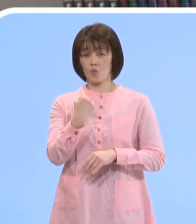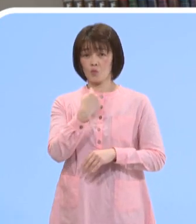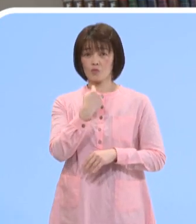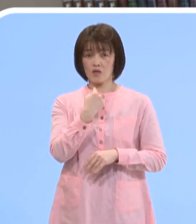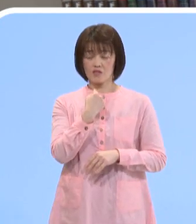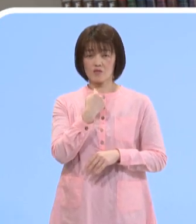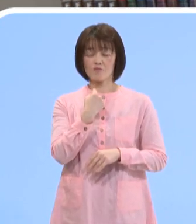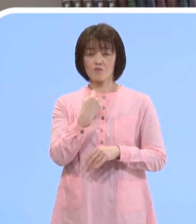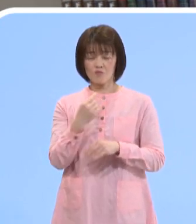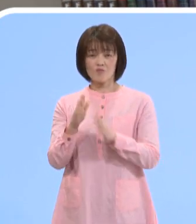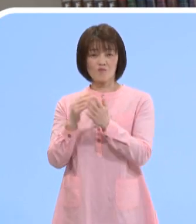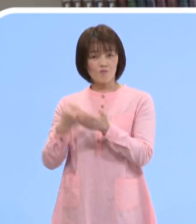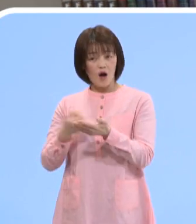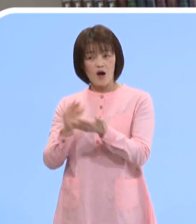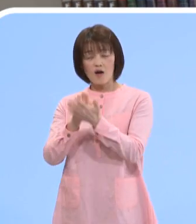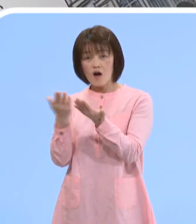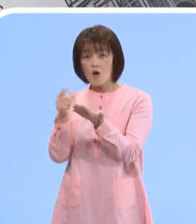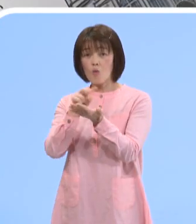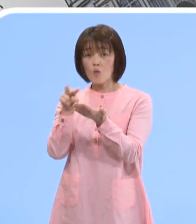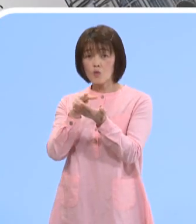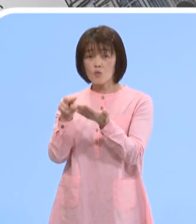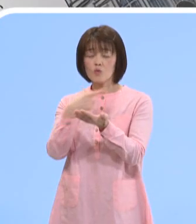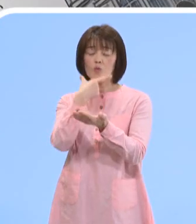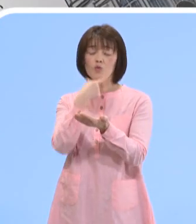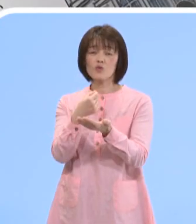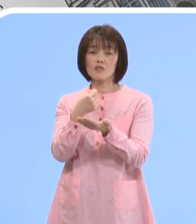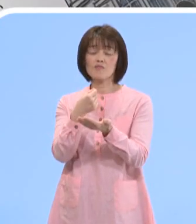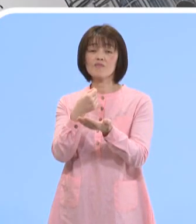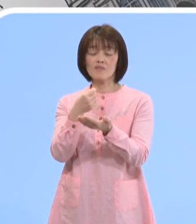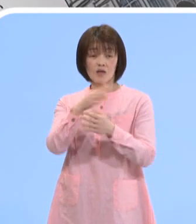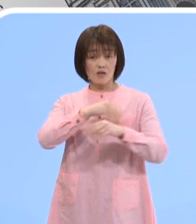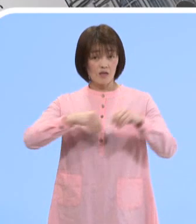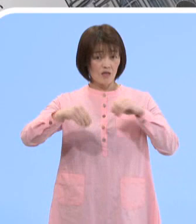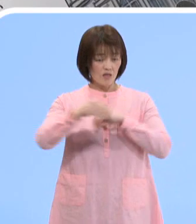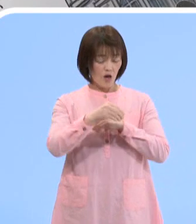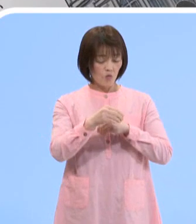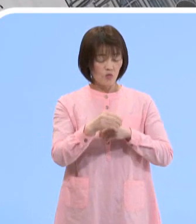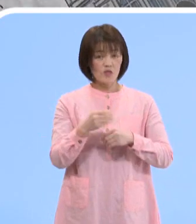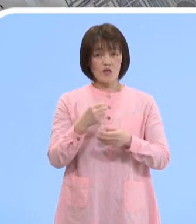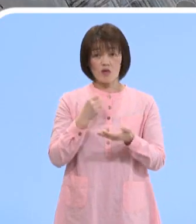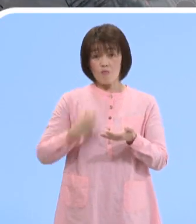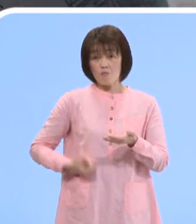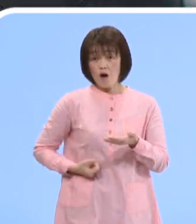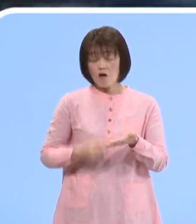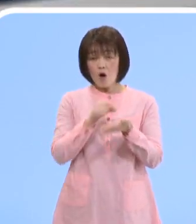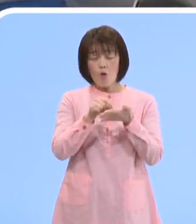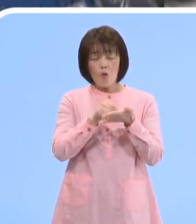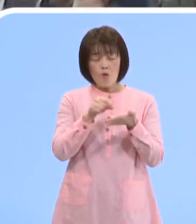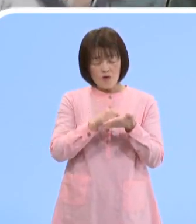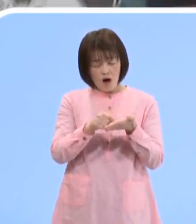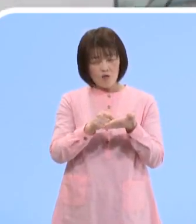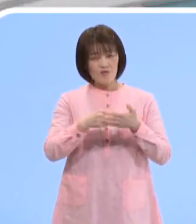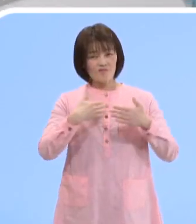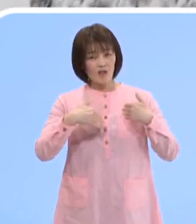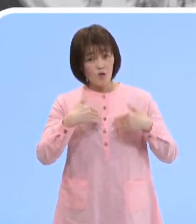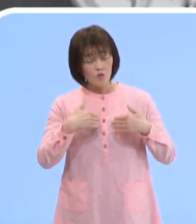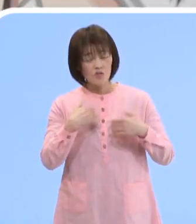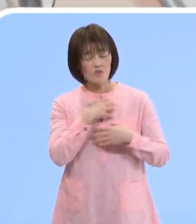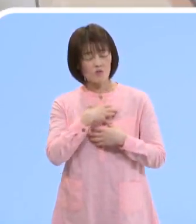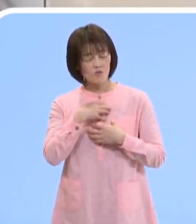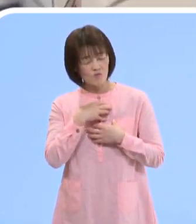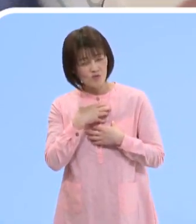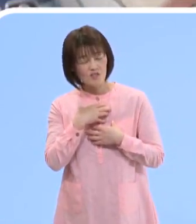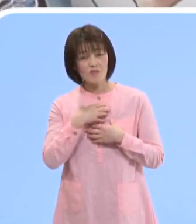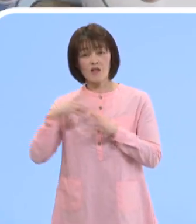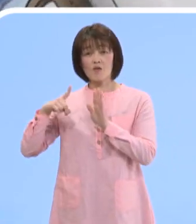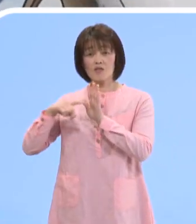読むのも当然好きなんですけど、まあ、書き手側の楽しみとか なんか、まあ、苦しみというか田塚さ